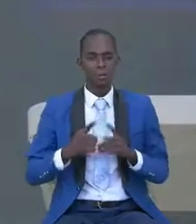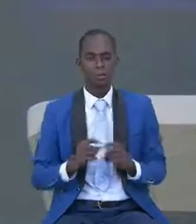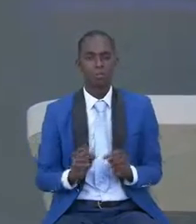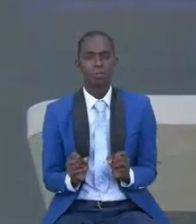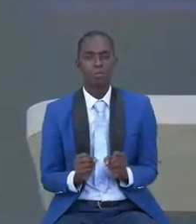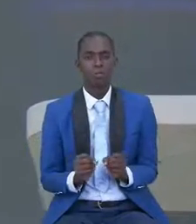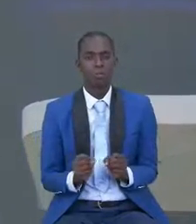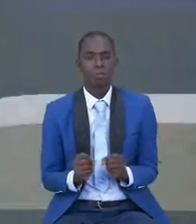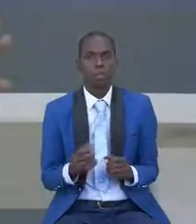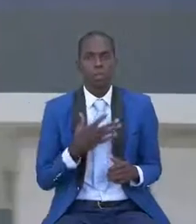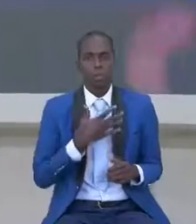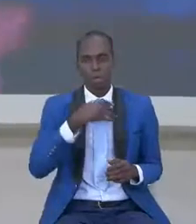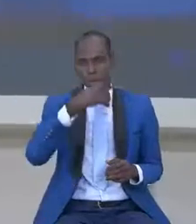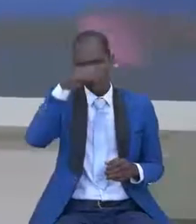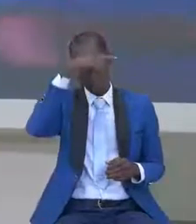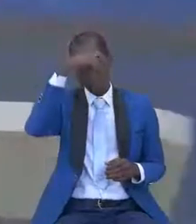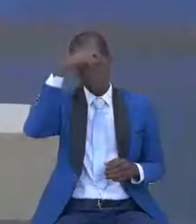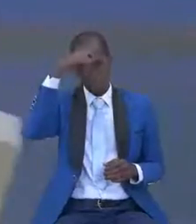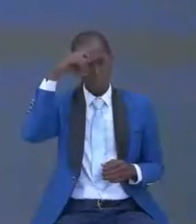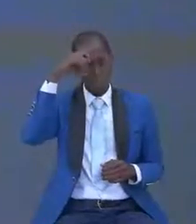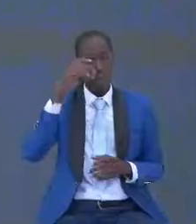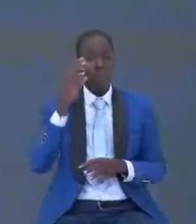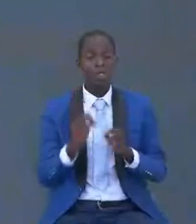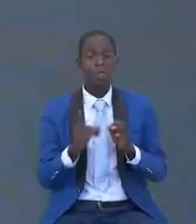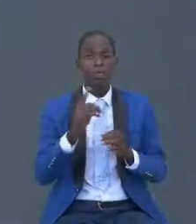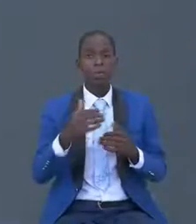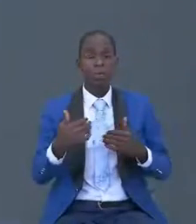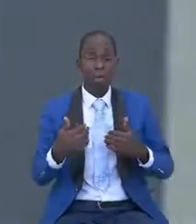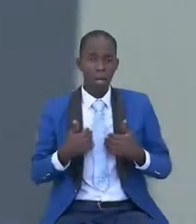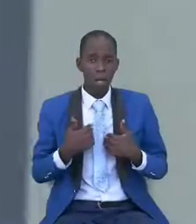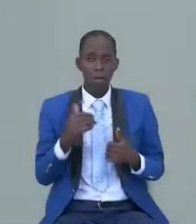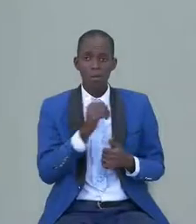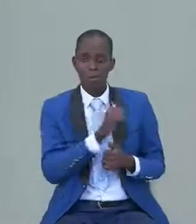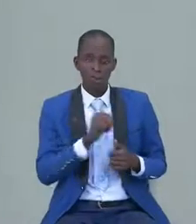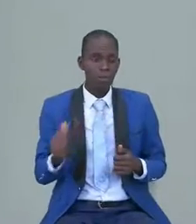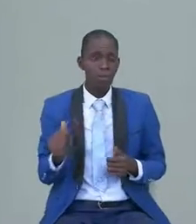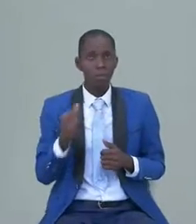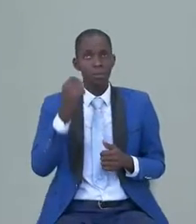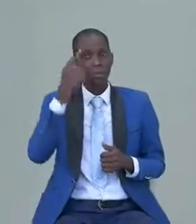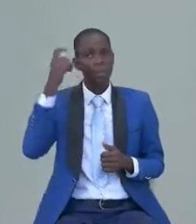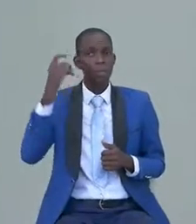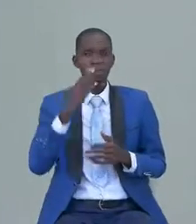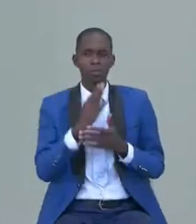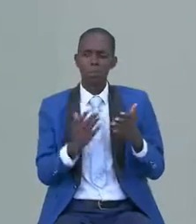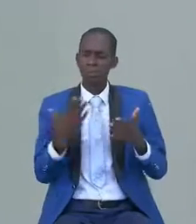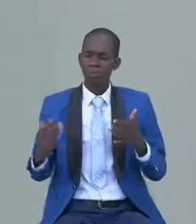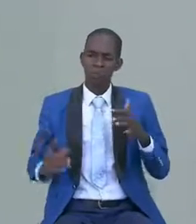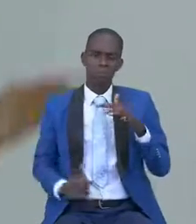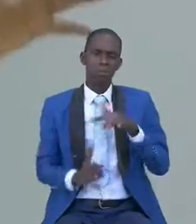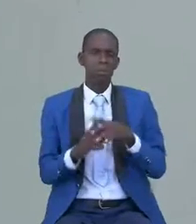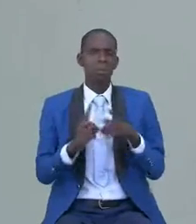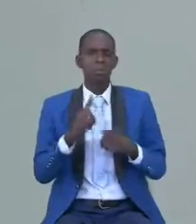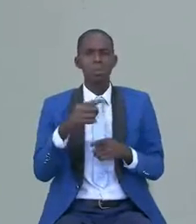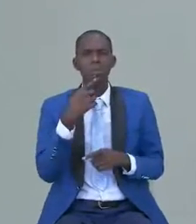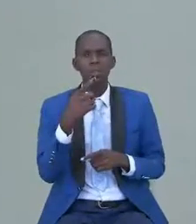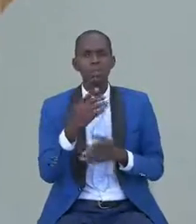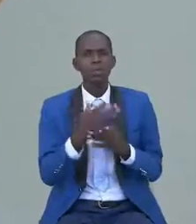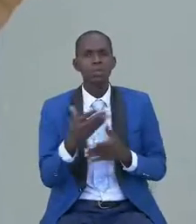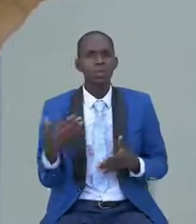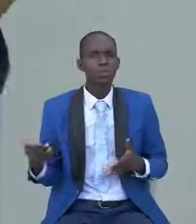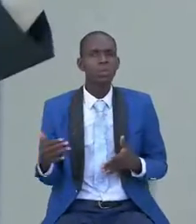suer. Si tu as eu un rêve et une personnalité t'est apparue et a dit